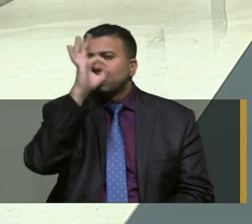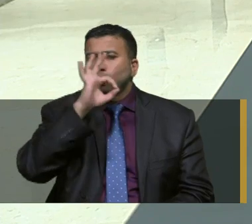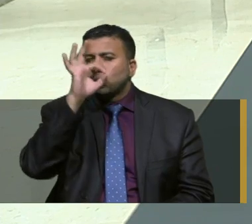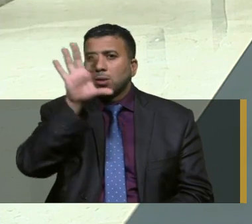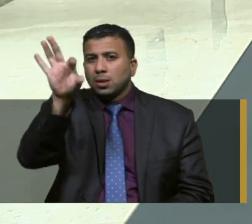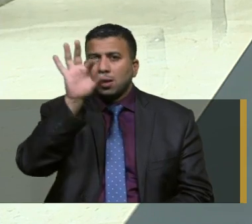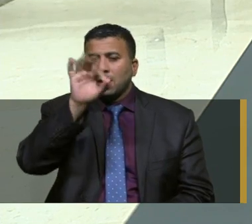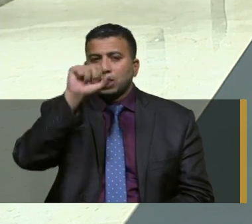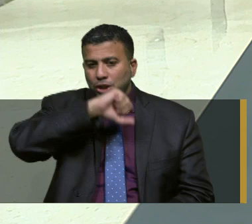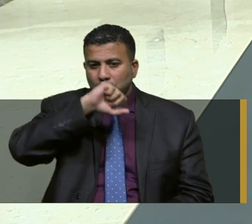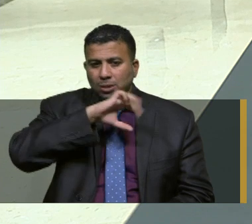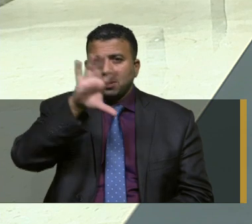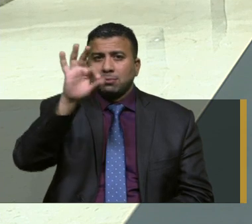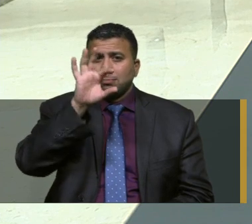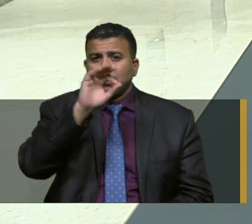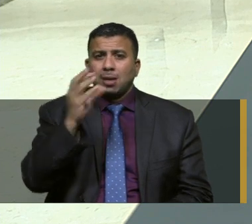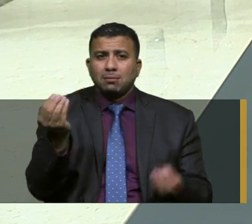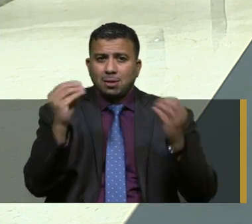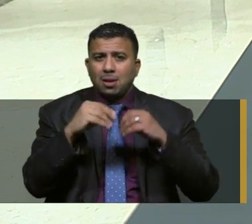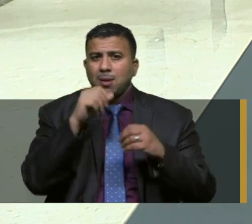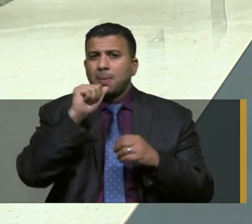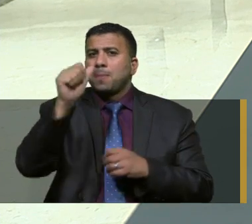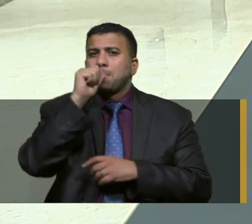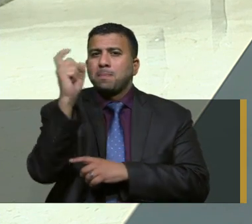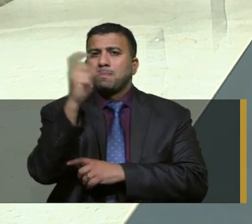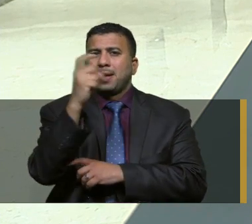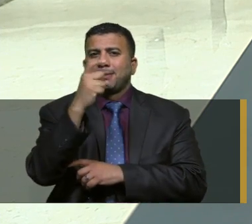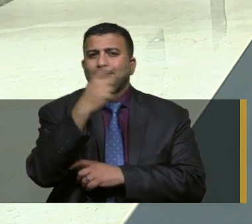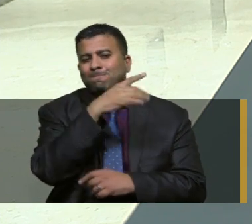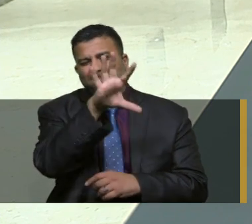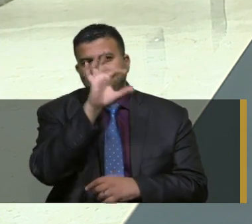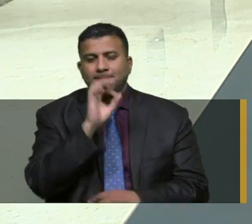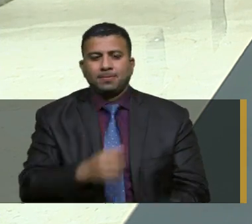من قلب الشارقة بالإضافة إلى الواجهة المائية بمنطقة المجاز.